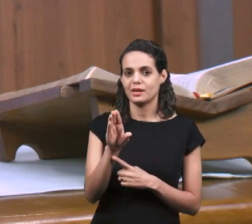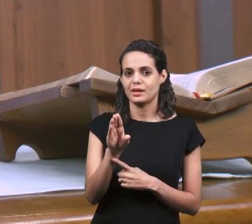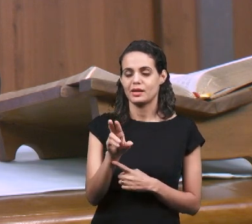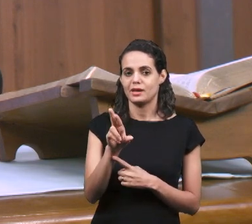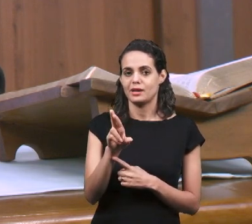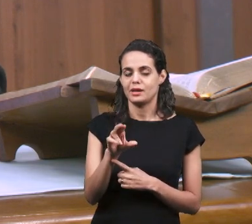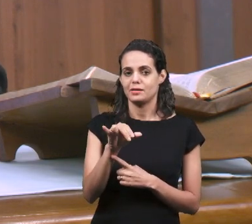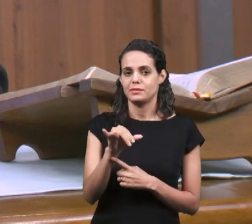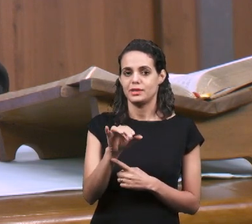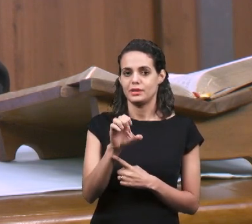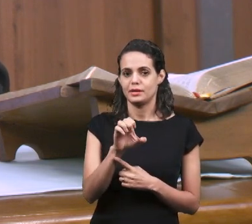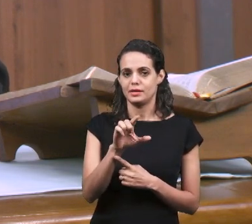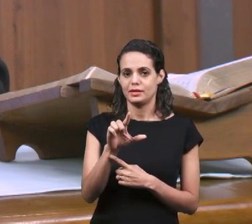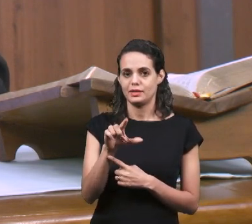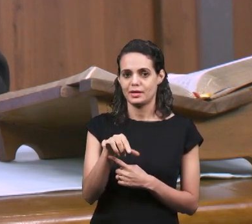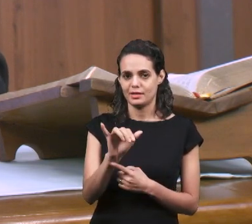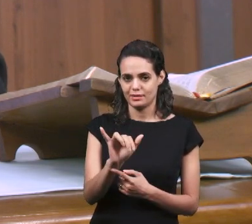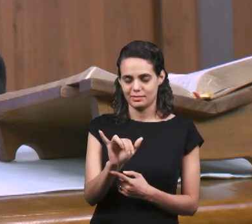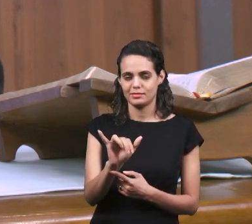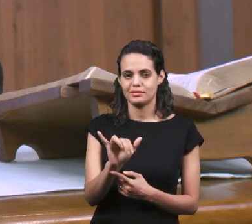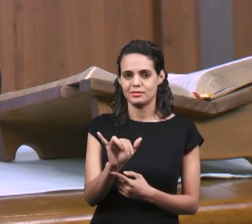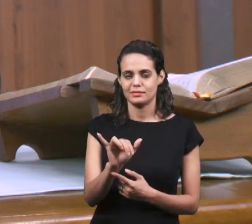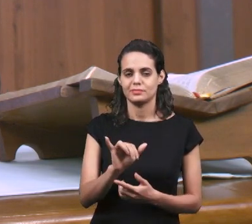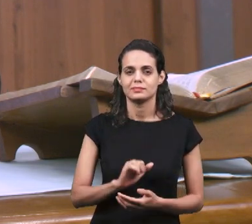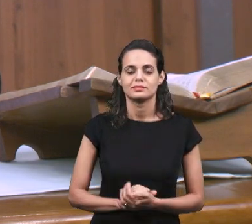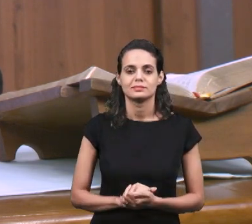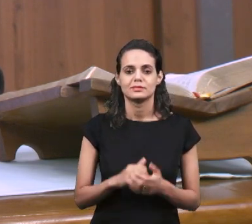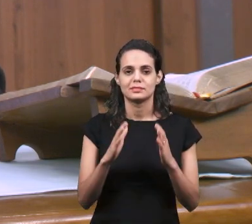notre église à Saint-Louis, dans l'État de